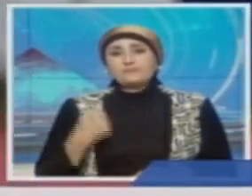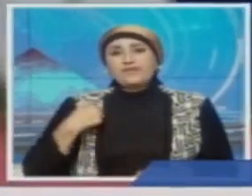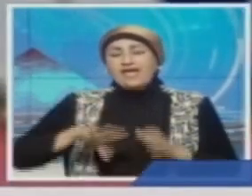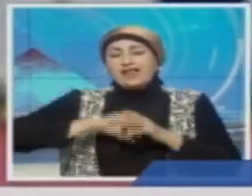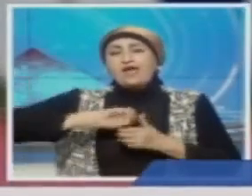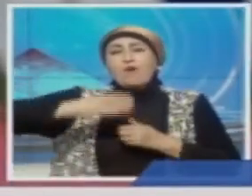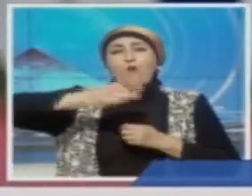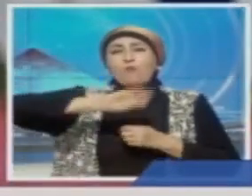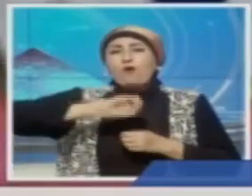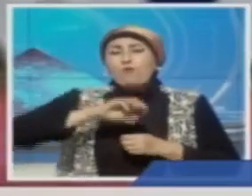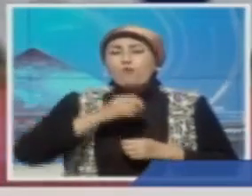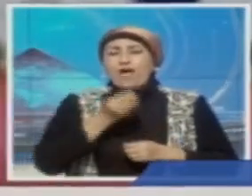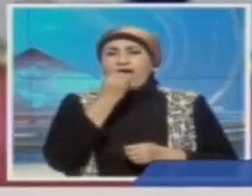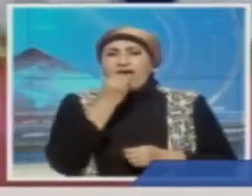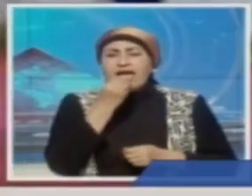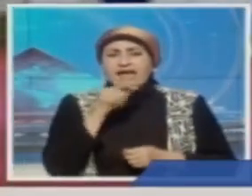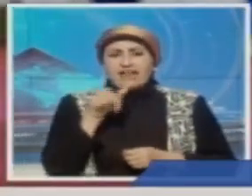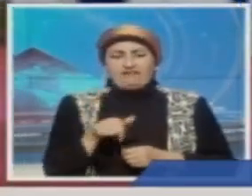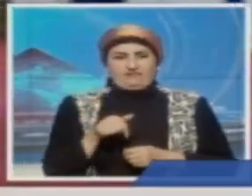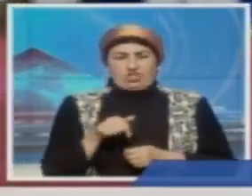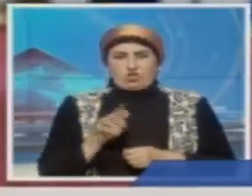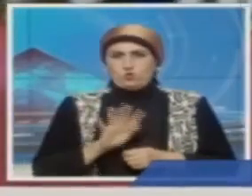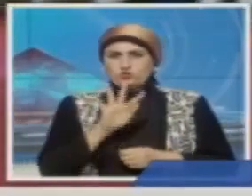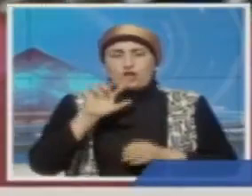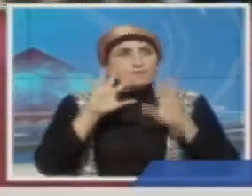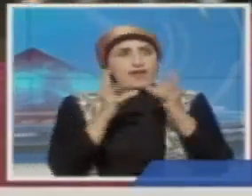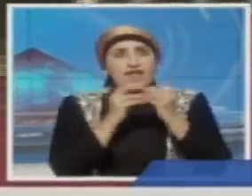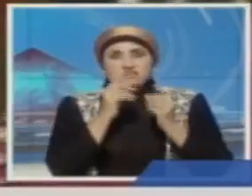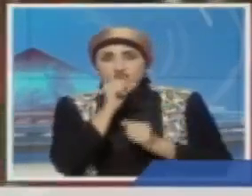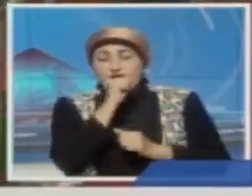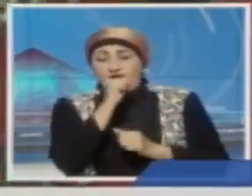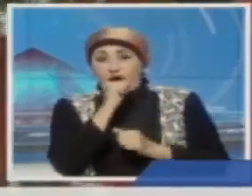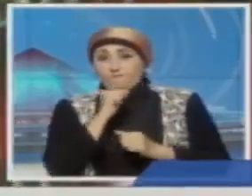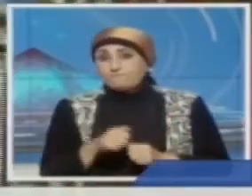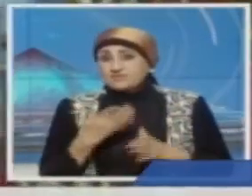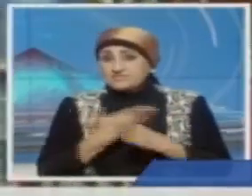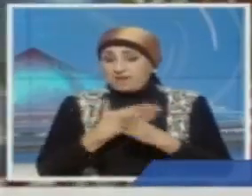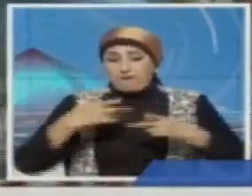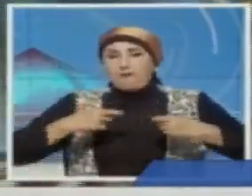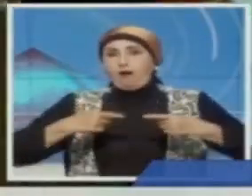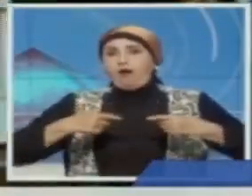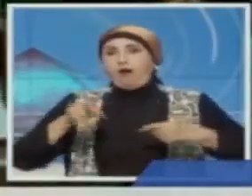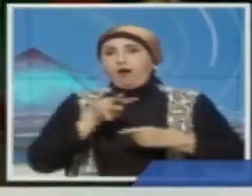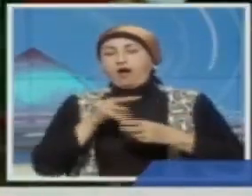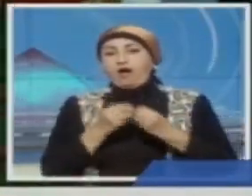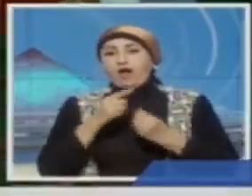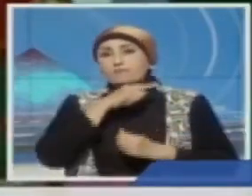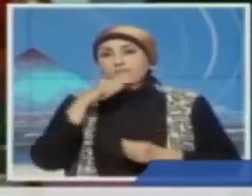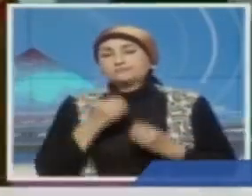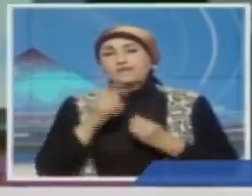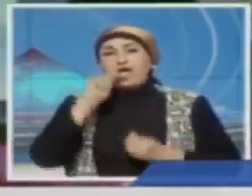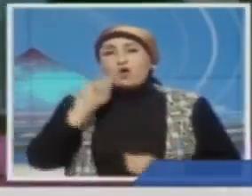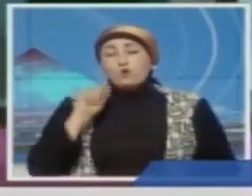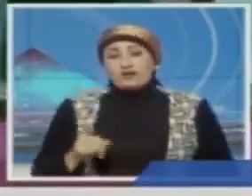إلى القارة الأفريقية وغيرها من كل شعوب العالم أصبح أمرا صعبا. ووفقا للموقع الاستراتيجي المتميز